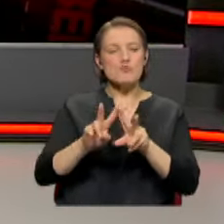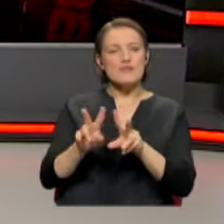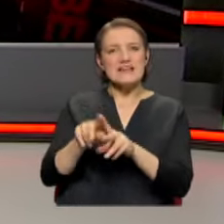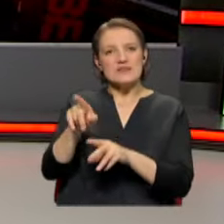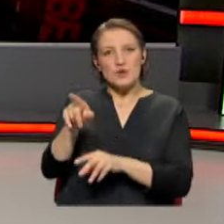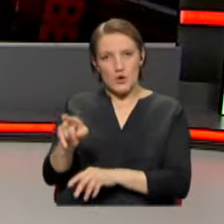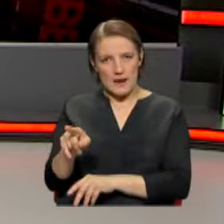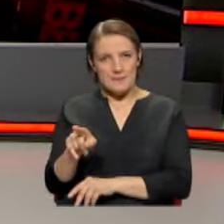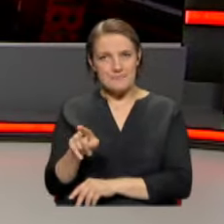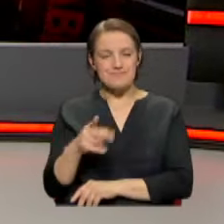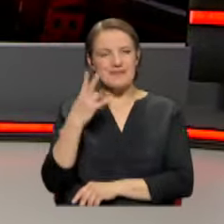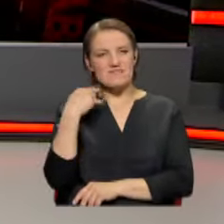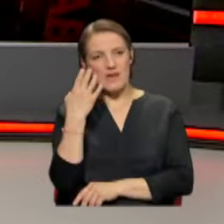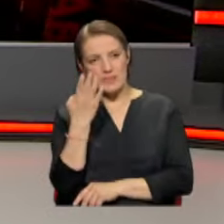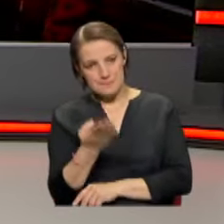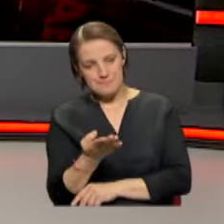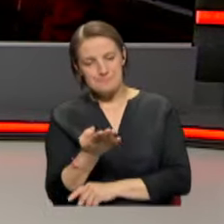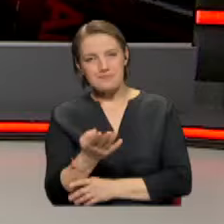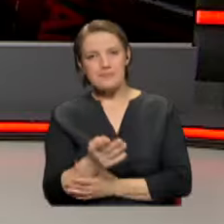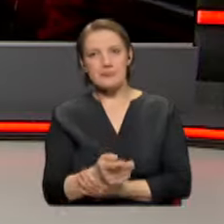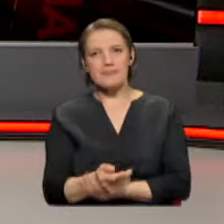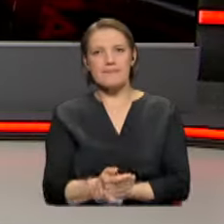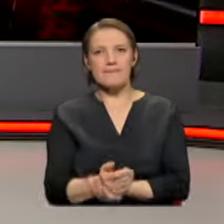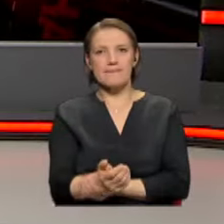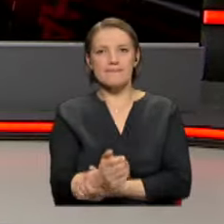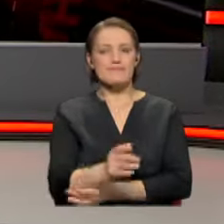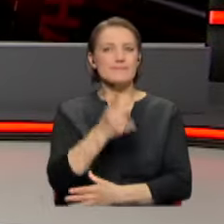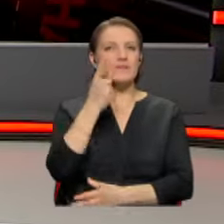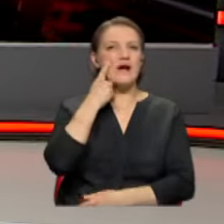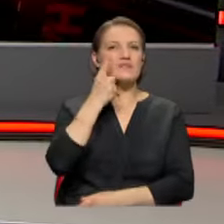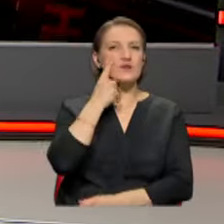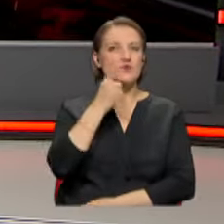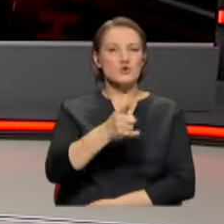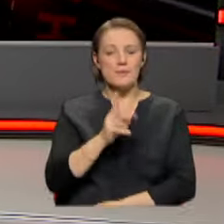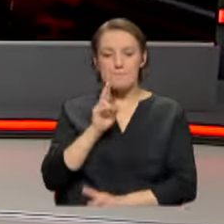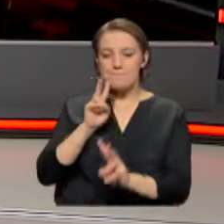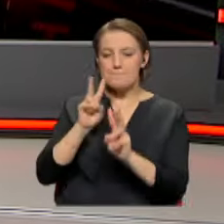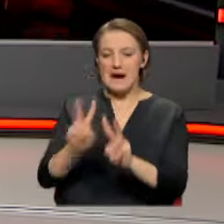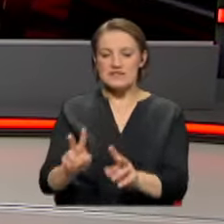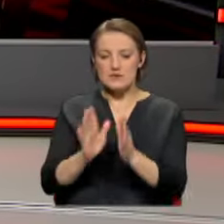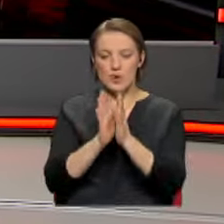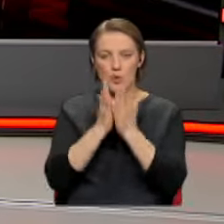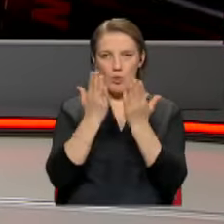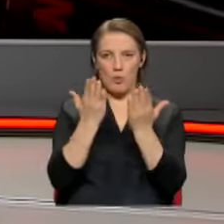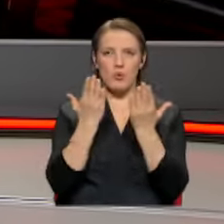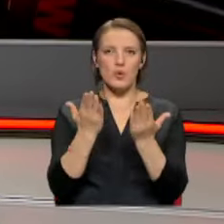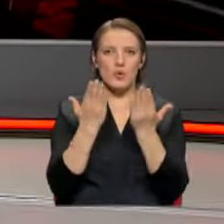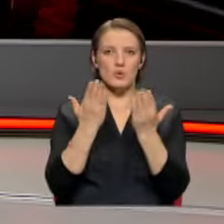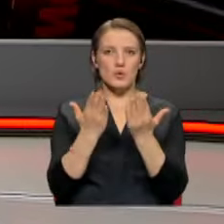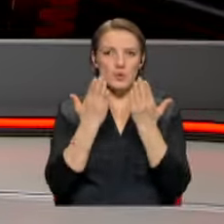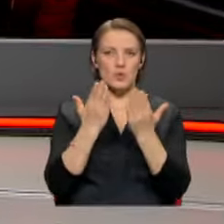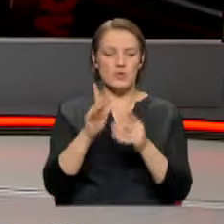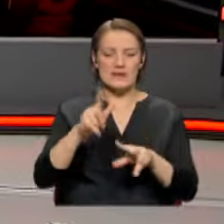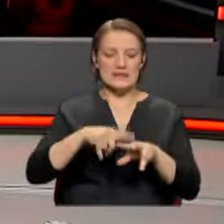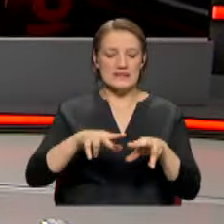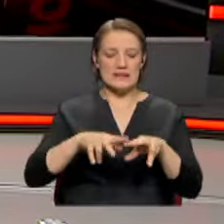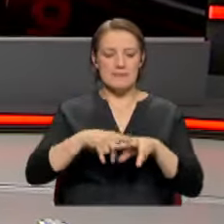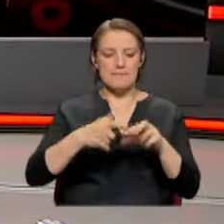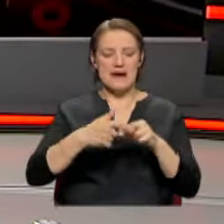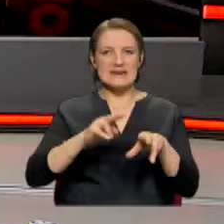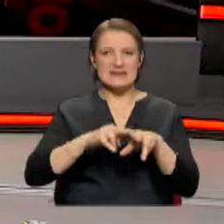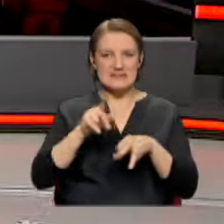Köy'e Efendim Atatürk'ün baktığı okuduğu Eee lamaran